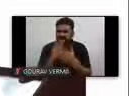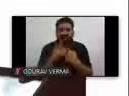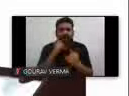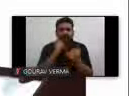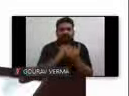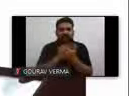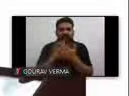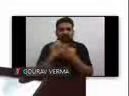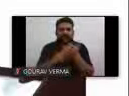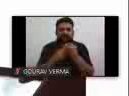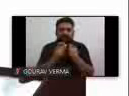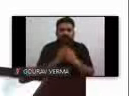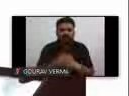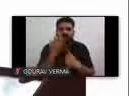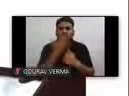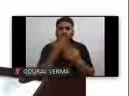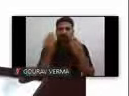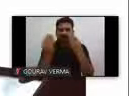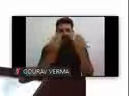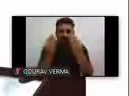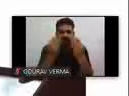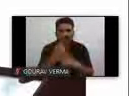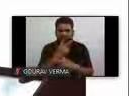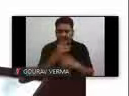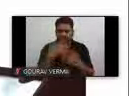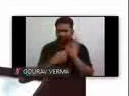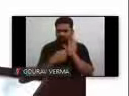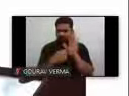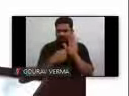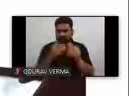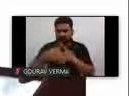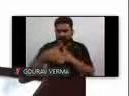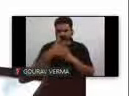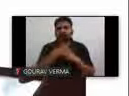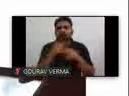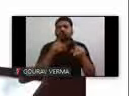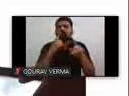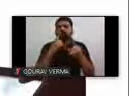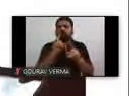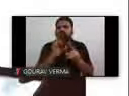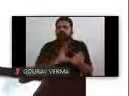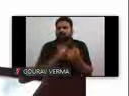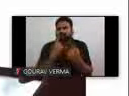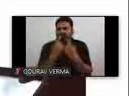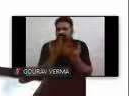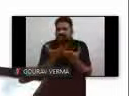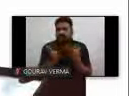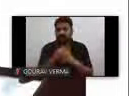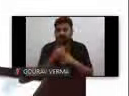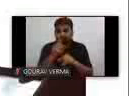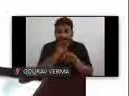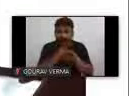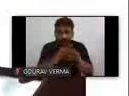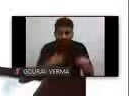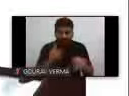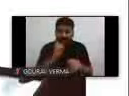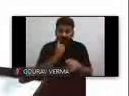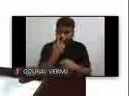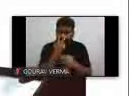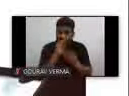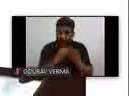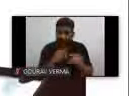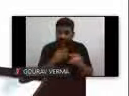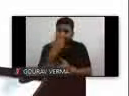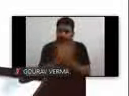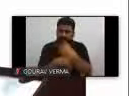प्लेट्स, वो सब जो मैं अभी दिखाऊंगी आपको, ये फॉर्मल टेस्ट है. लेकिन अगेन छोटे बच्चे जो डेफ ब्लाइंड है, मल्टीपल